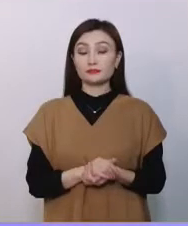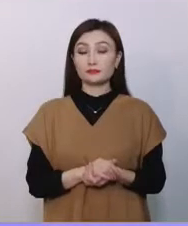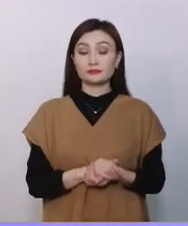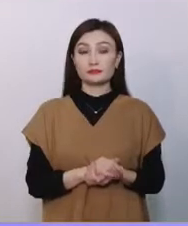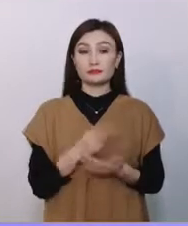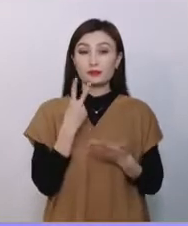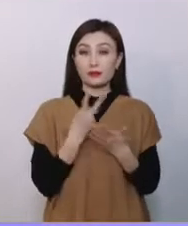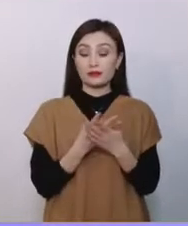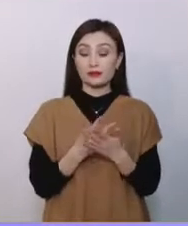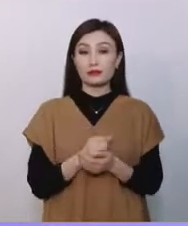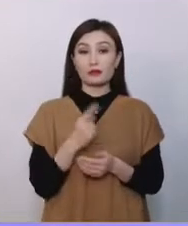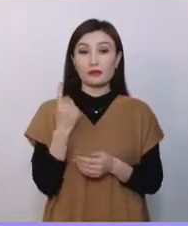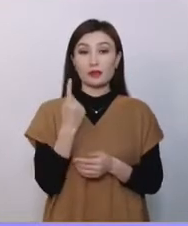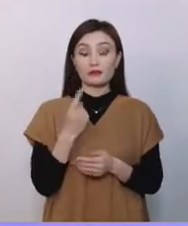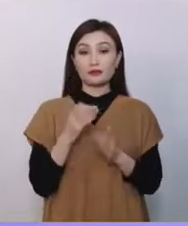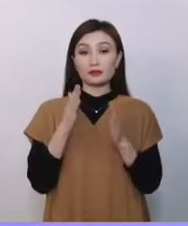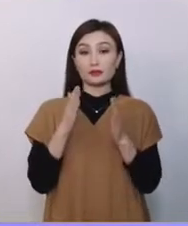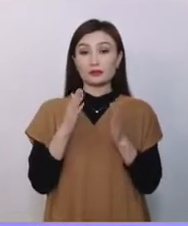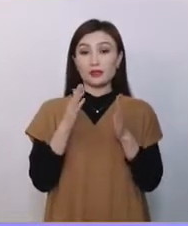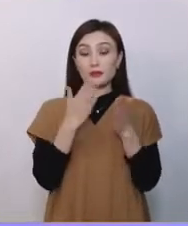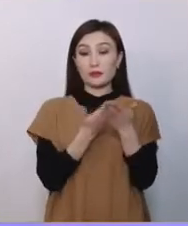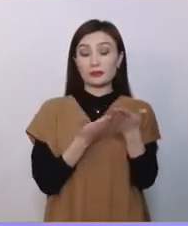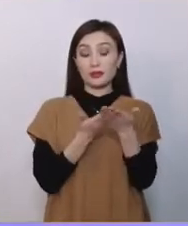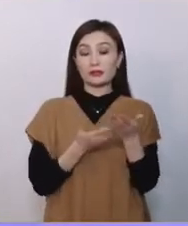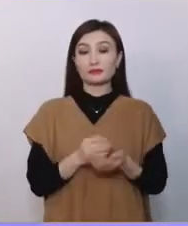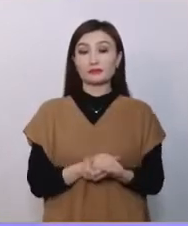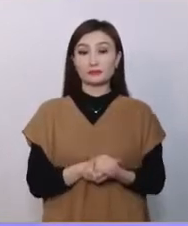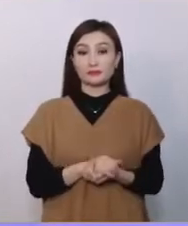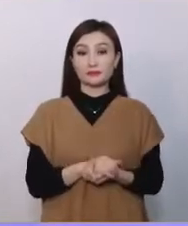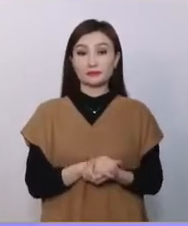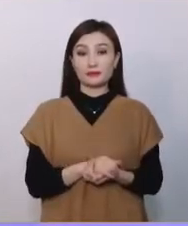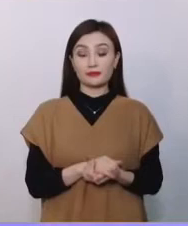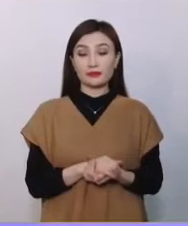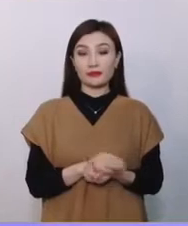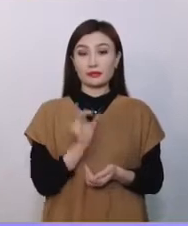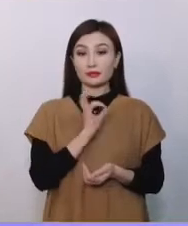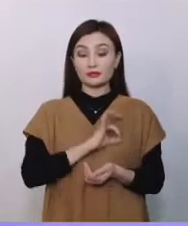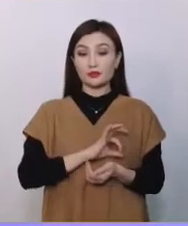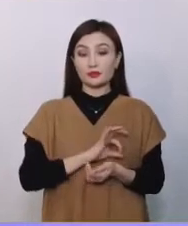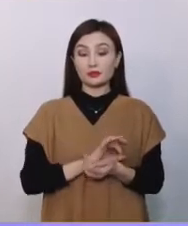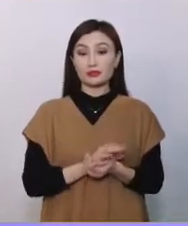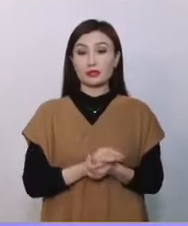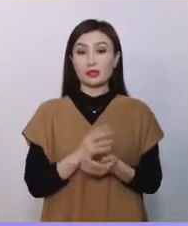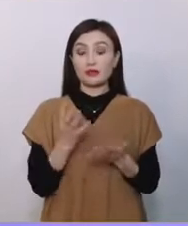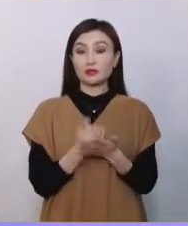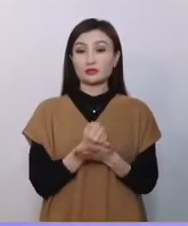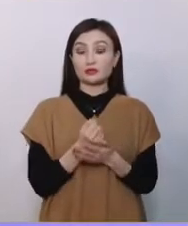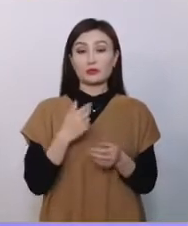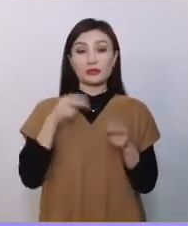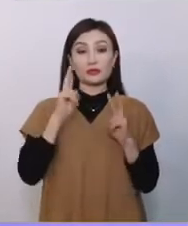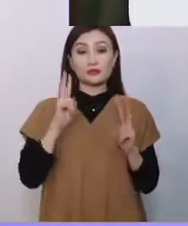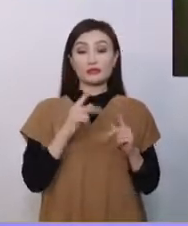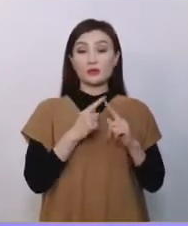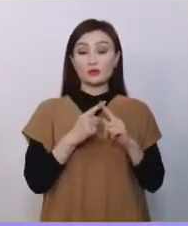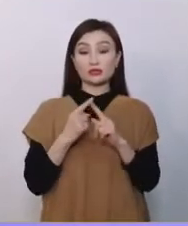рассмотрите первый столбик примеров используя произведение найдем неизвестные